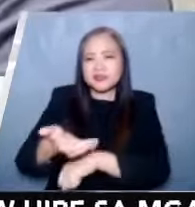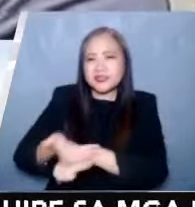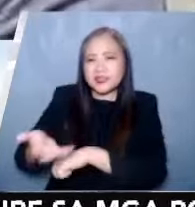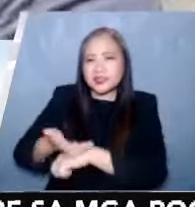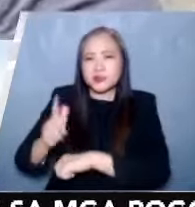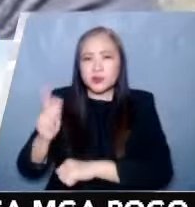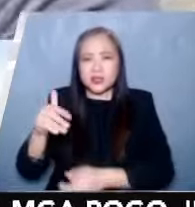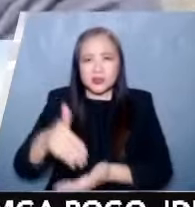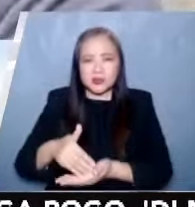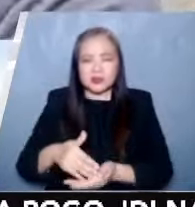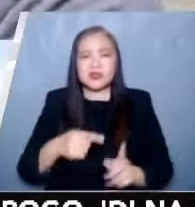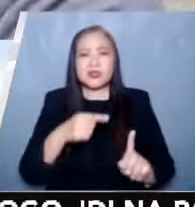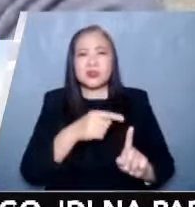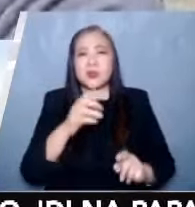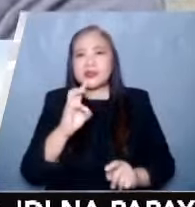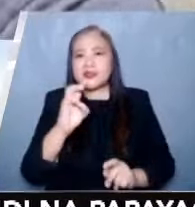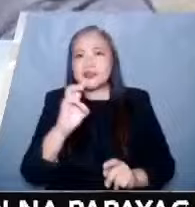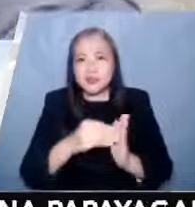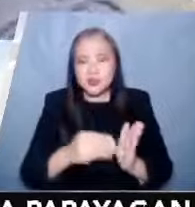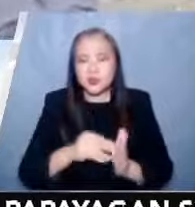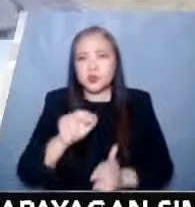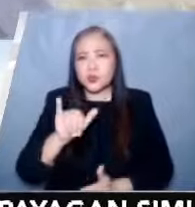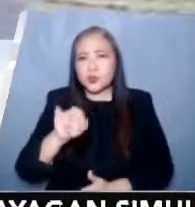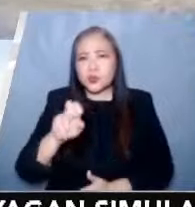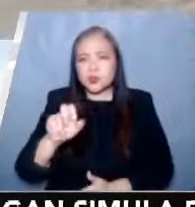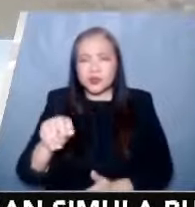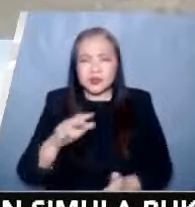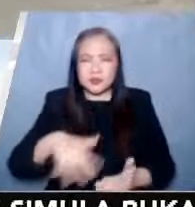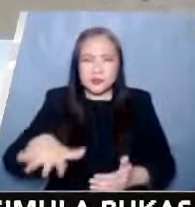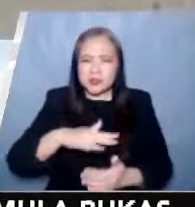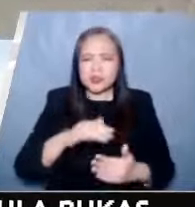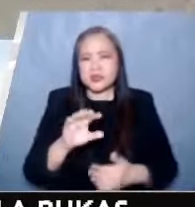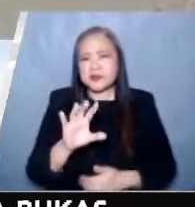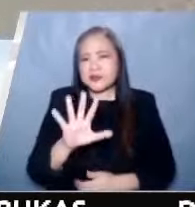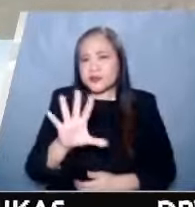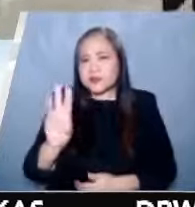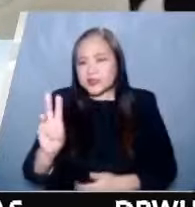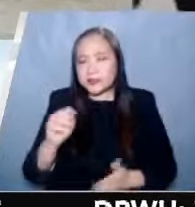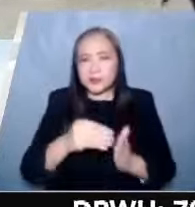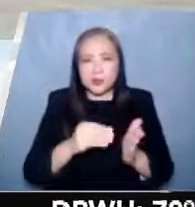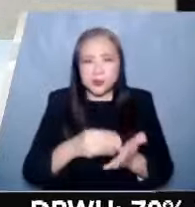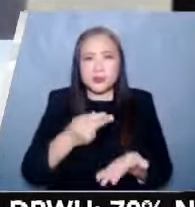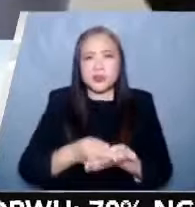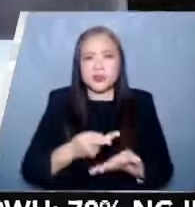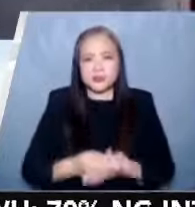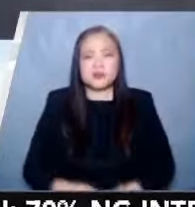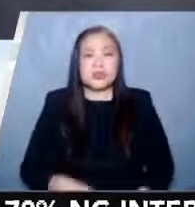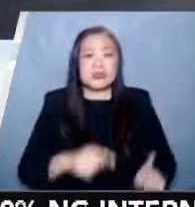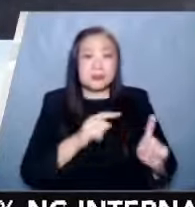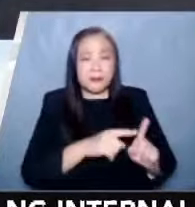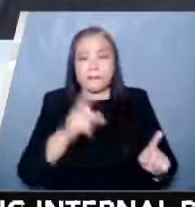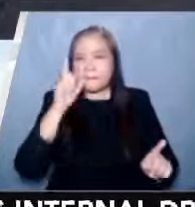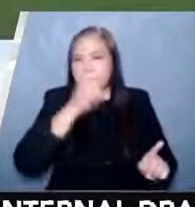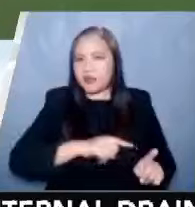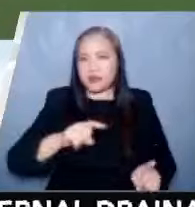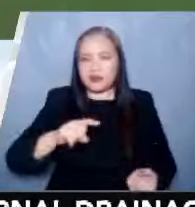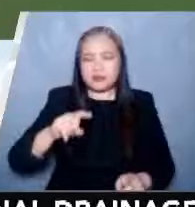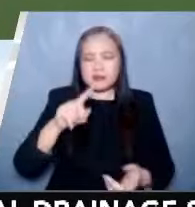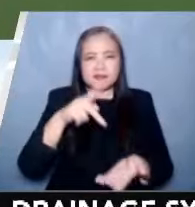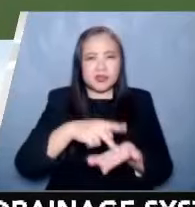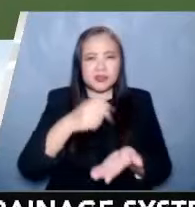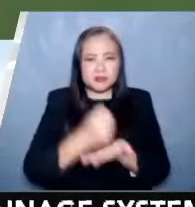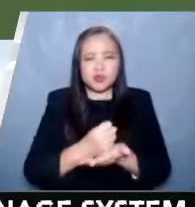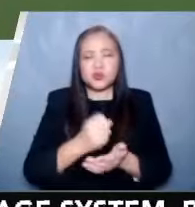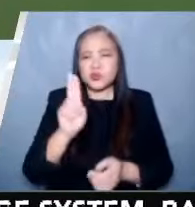billion yuan o halos 56 billion peso sa China. Peking Cambodian passport umano ang gamit ng dayuhan. Siya kasi